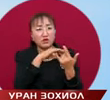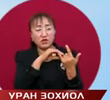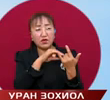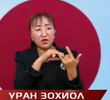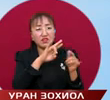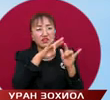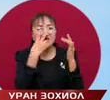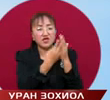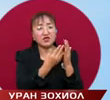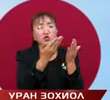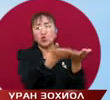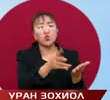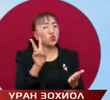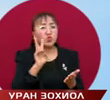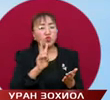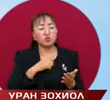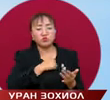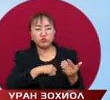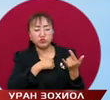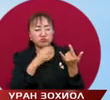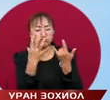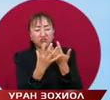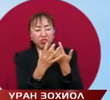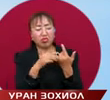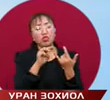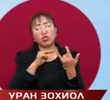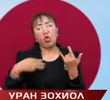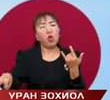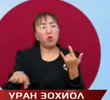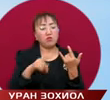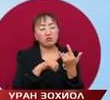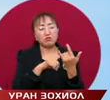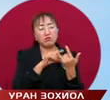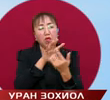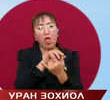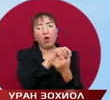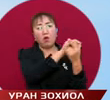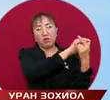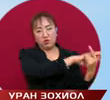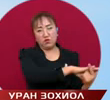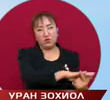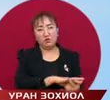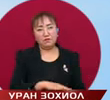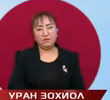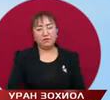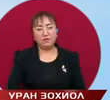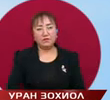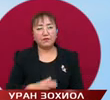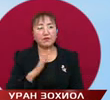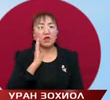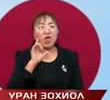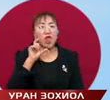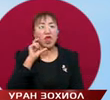хэмээн эсэргүүцэл илэрхийлсэн ч биднийг хинч тоож үзсэнгүй. Том игч Семерхэн мэгшин